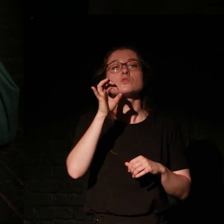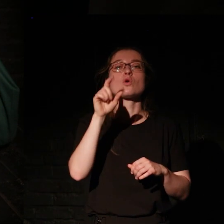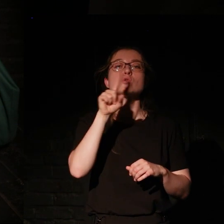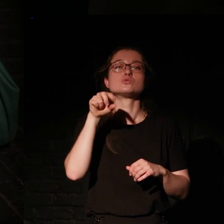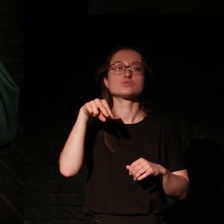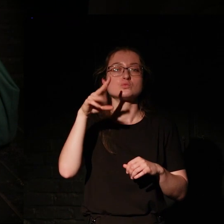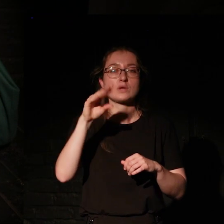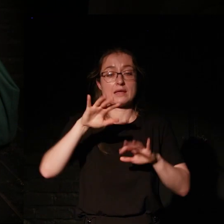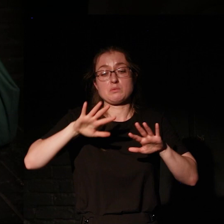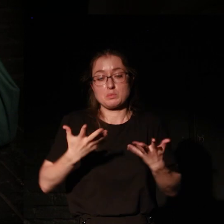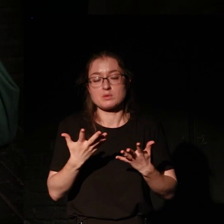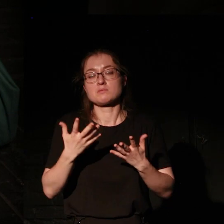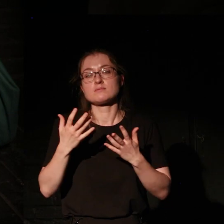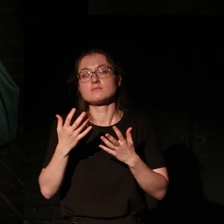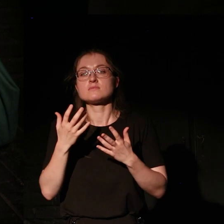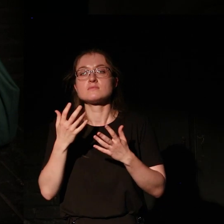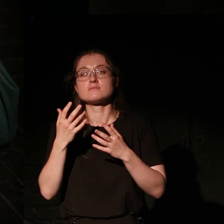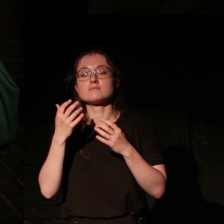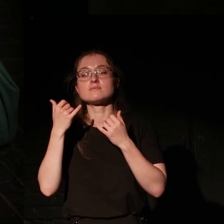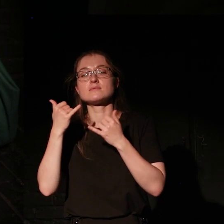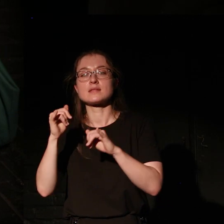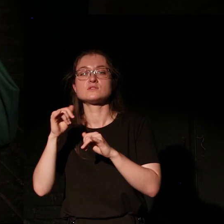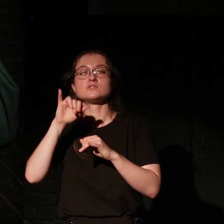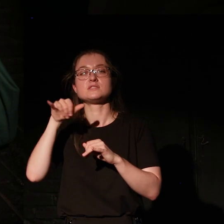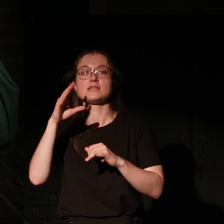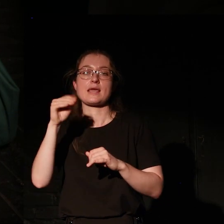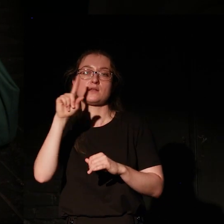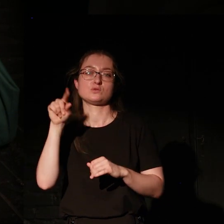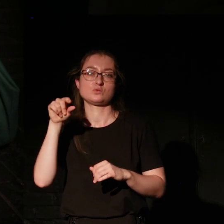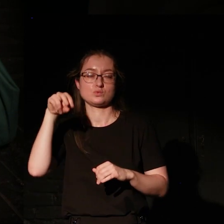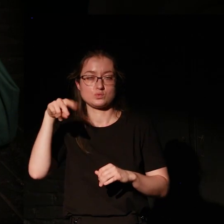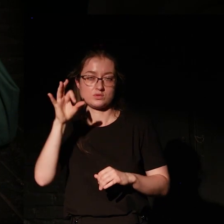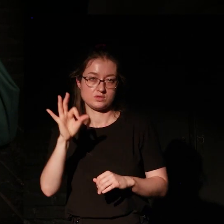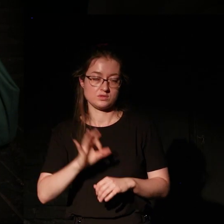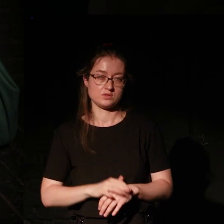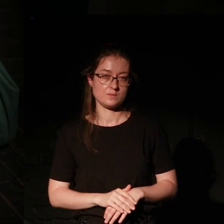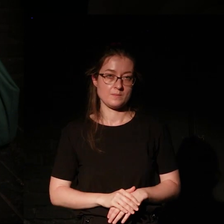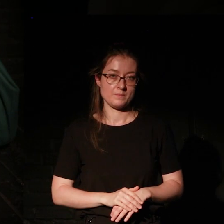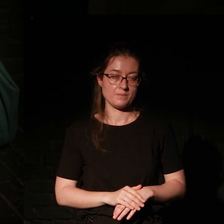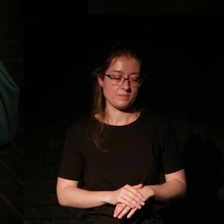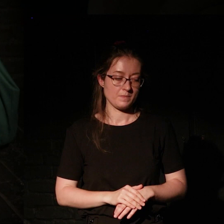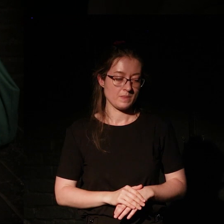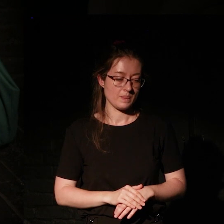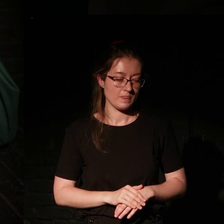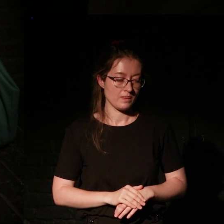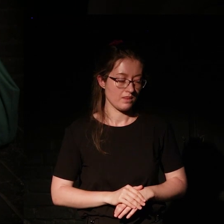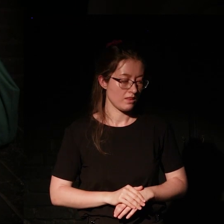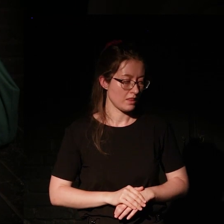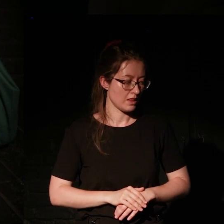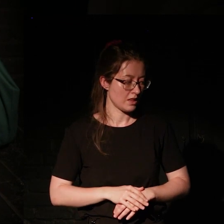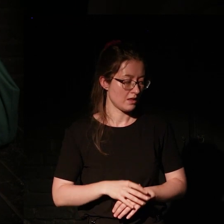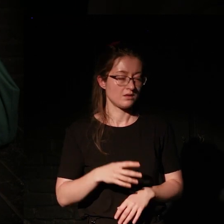Jozue, to jest księga Jezusa, więc może iść w stronę interpretacji historycznej. I to pokazuje,